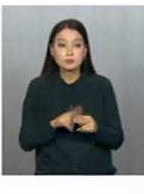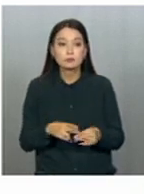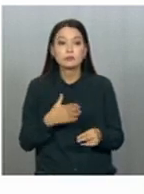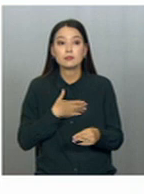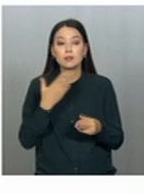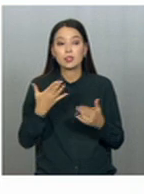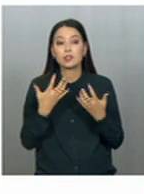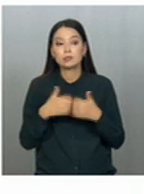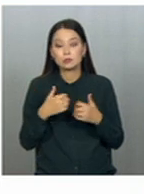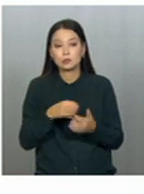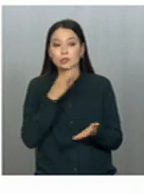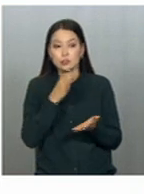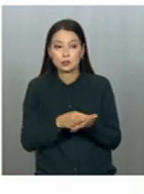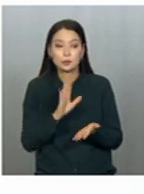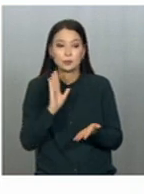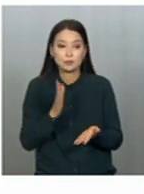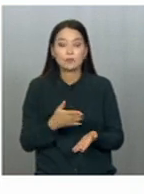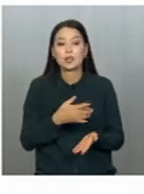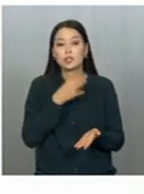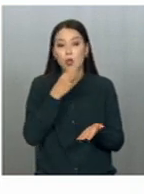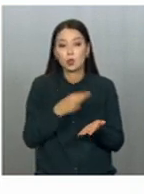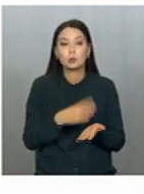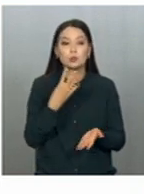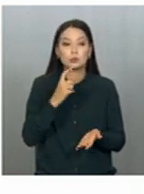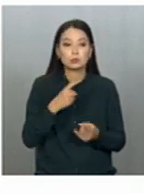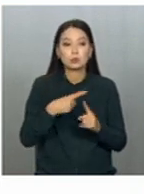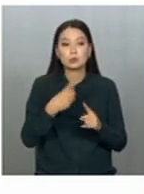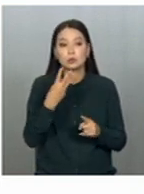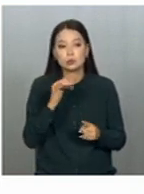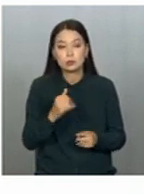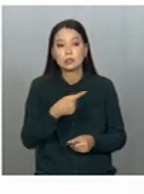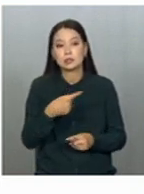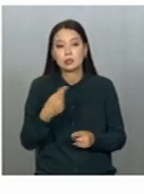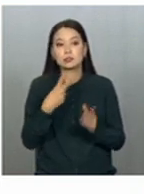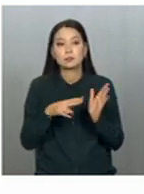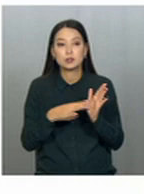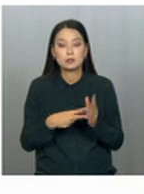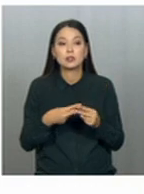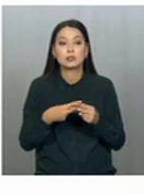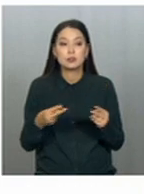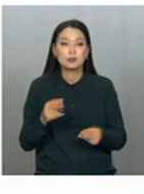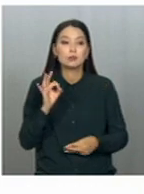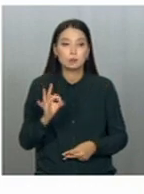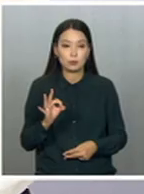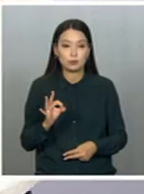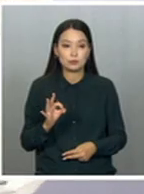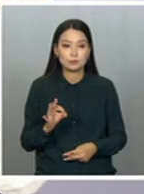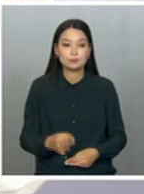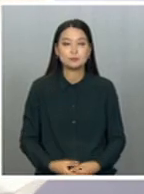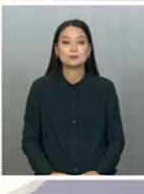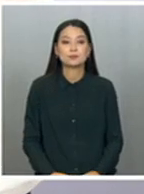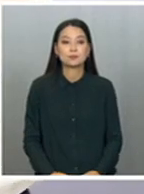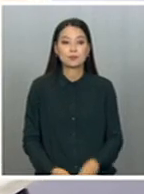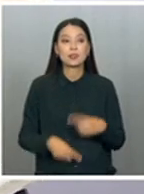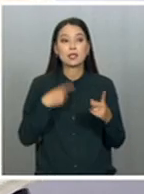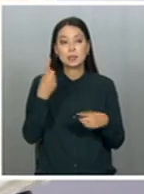түзудің теңдеуі болады екен. Яғни есептің жауабы 4x қосылған 3y азайтылған 27 тең 0-ге. Келесі